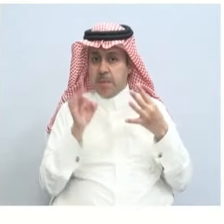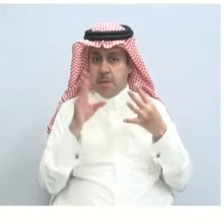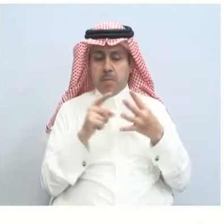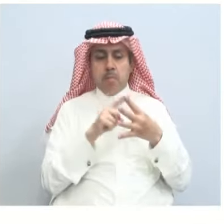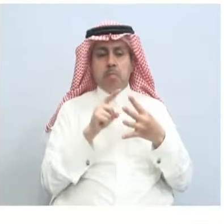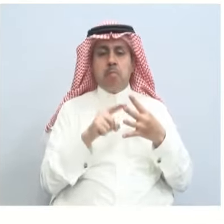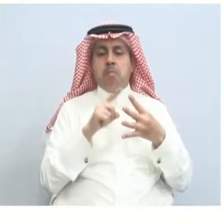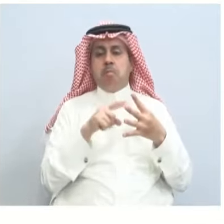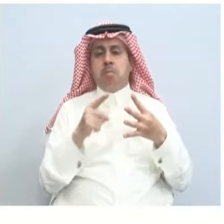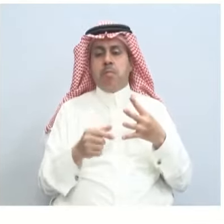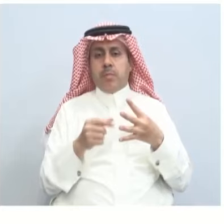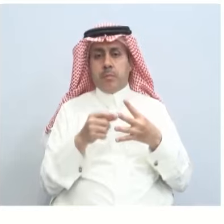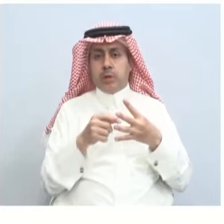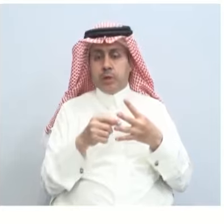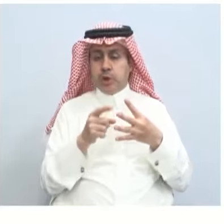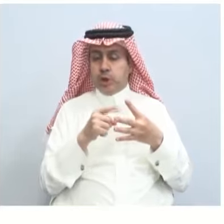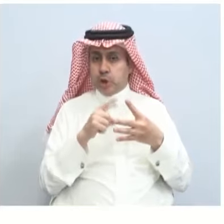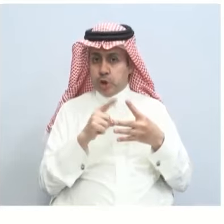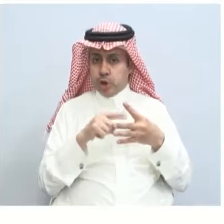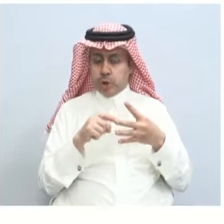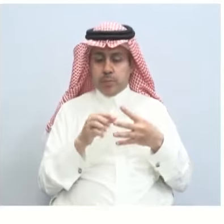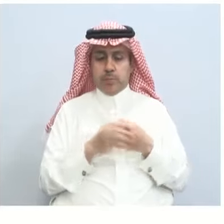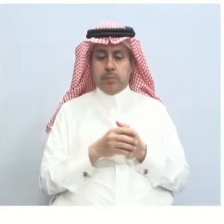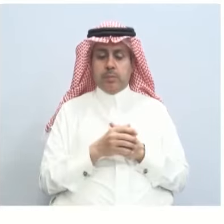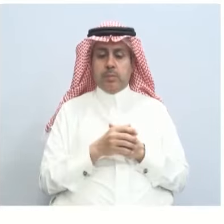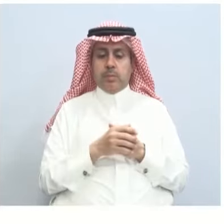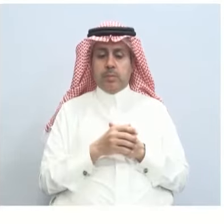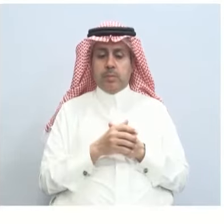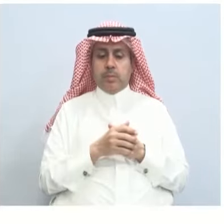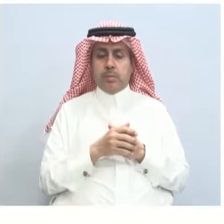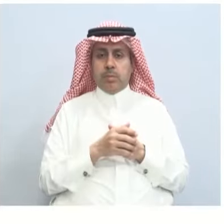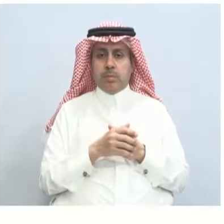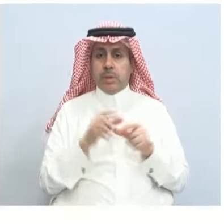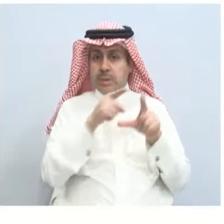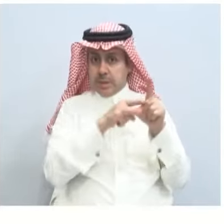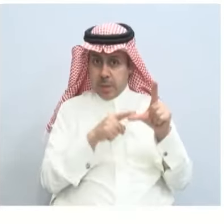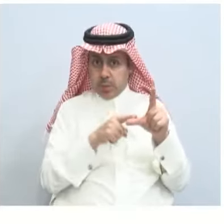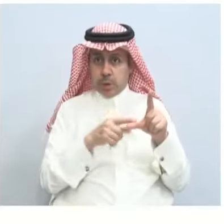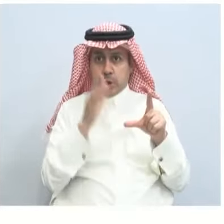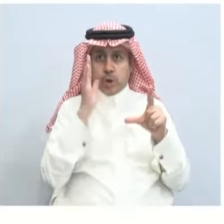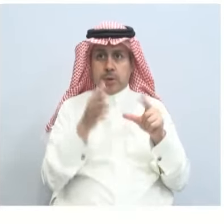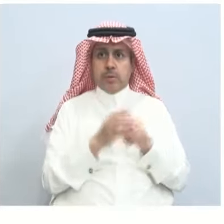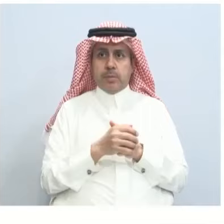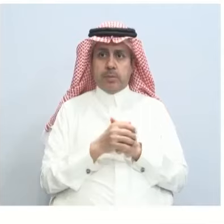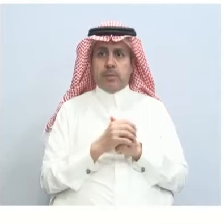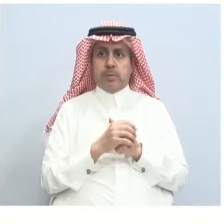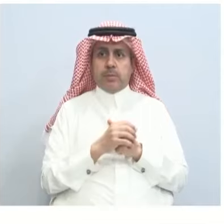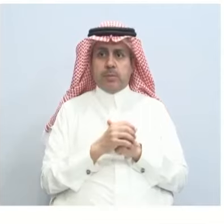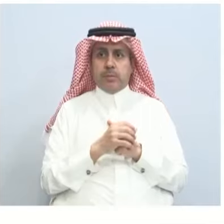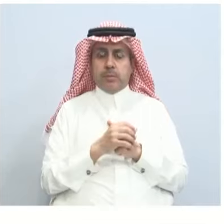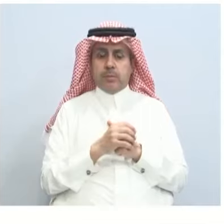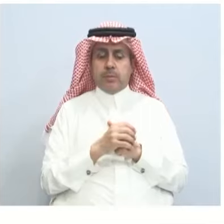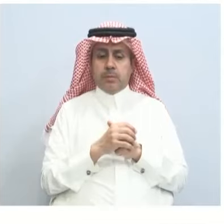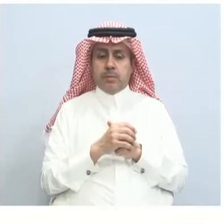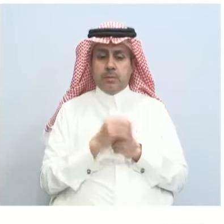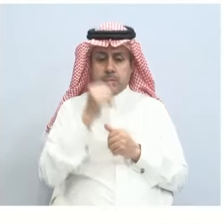فقي علي فقط اني احدد زاويه اتجاه هذا المتجه او زاويه اتجاه هذا المتجه بهذه